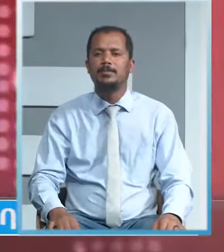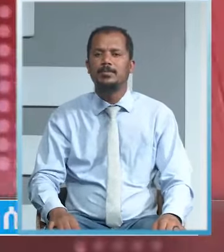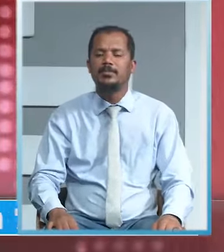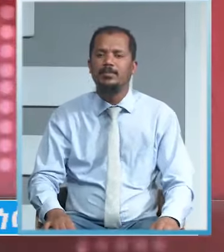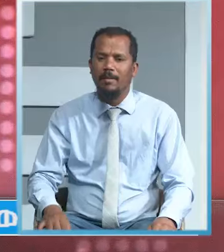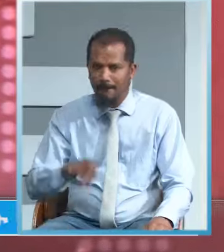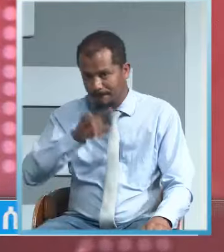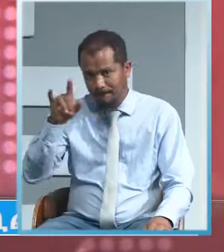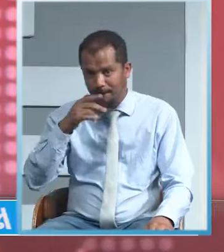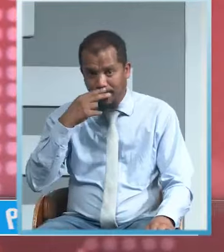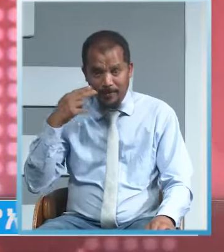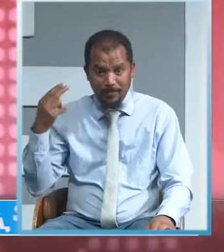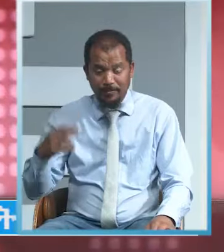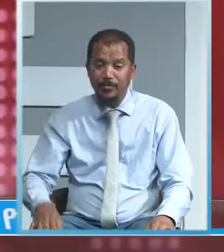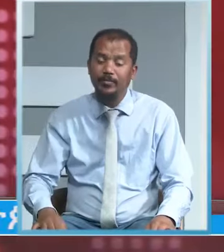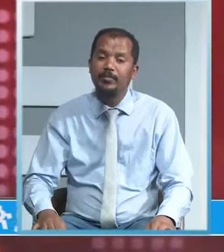የውጭ ዜና።